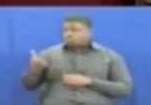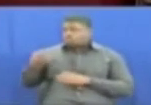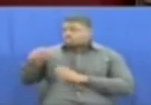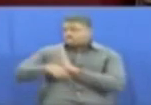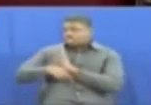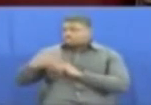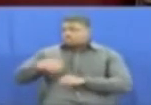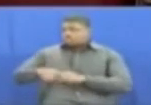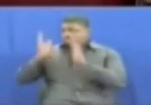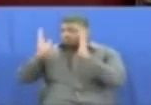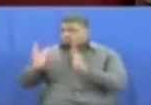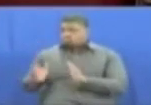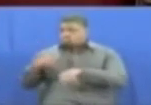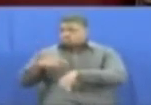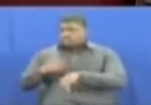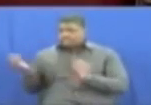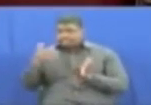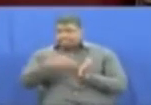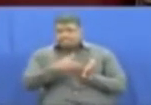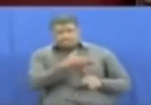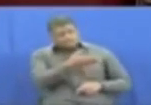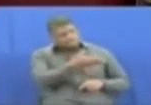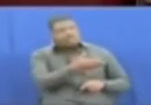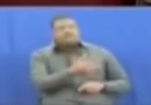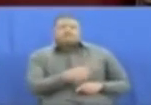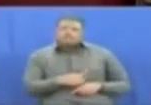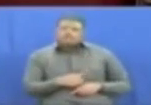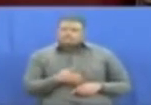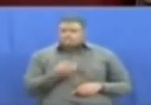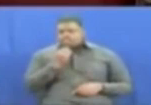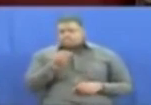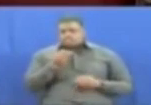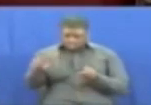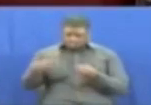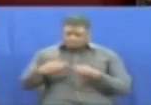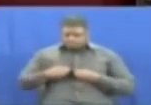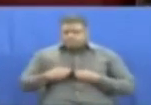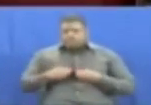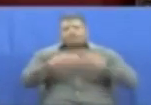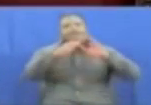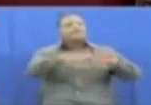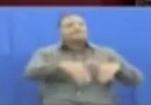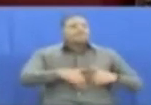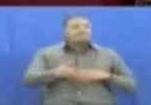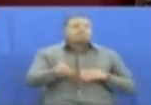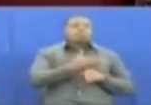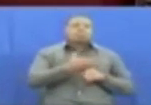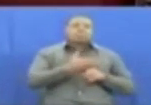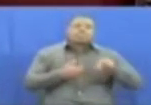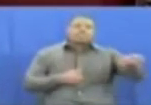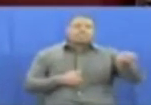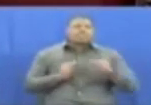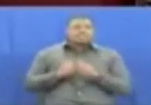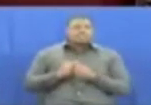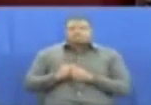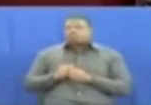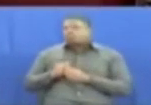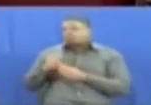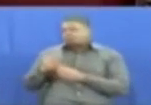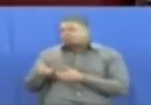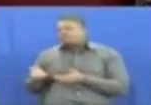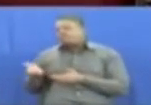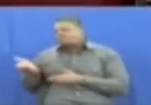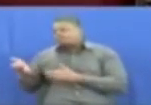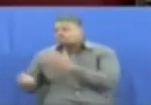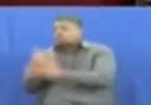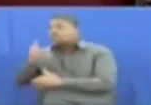Wakati fulani utakapofika atatu update kama bunge kuhusiana na nini kinachoendelea, nini kifanyike,